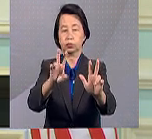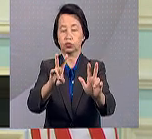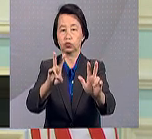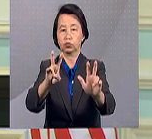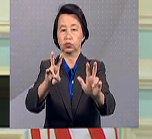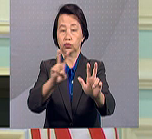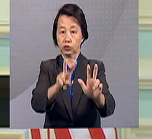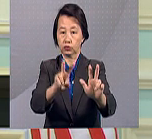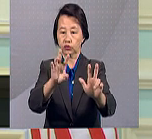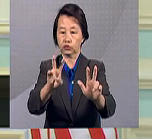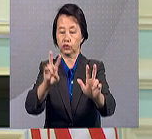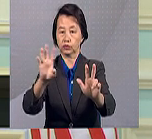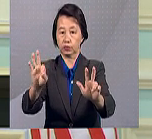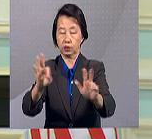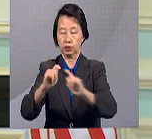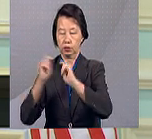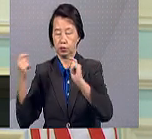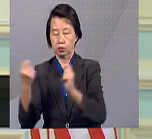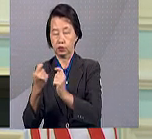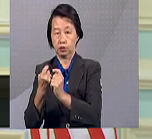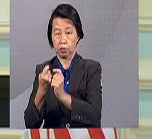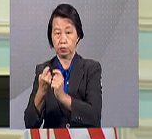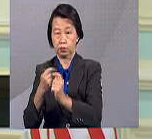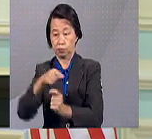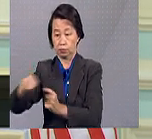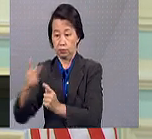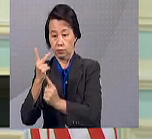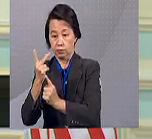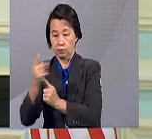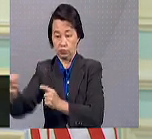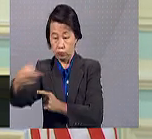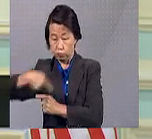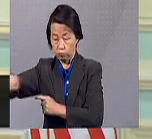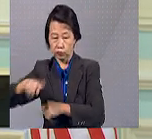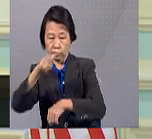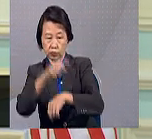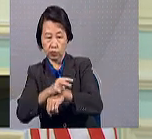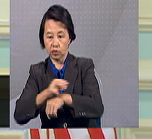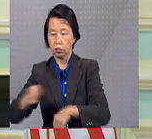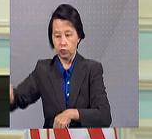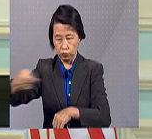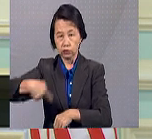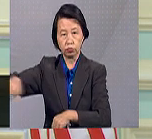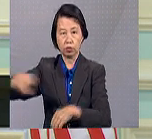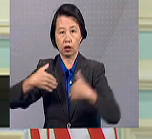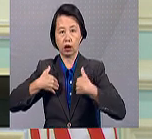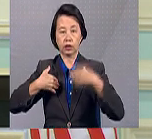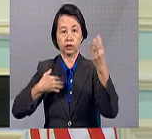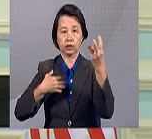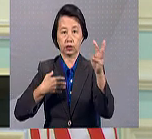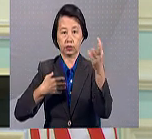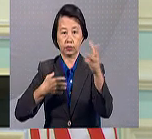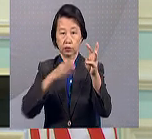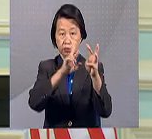3,279 pasukan pematuhan telah membuat pemantauan yang melibatkan seramai